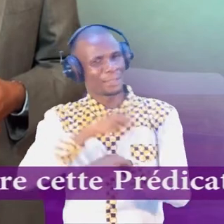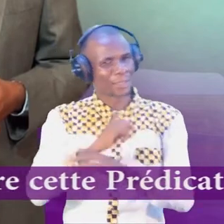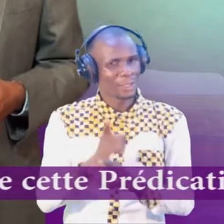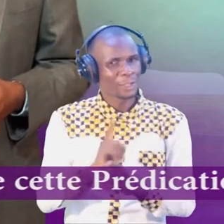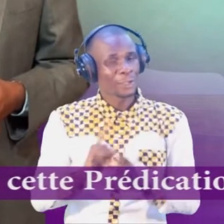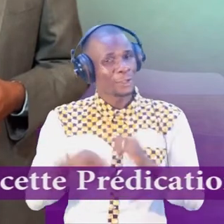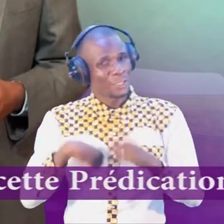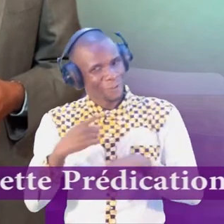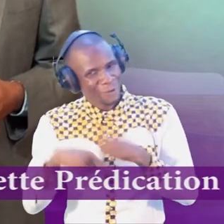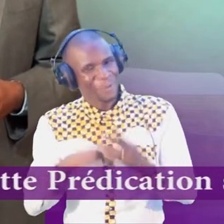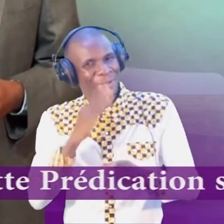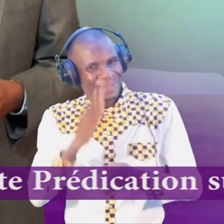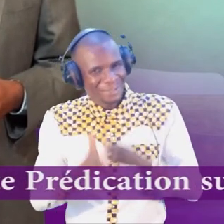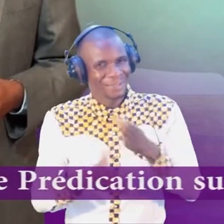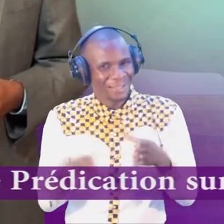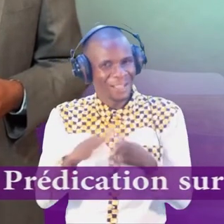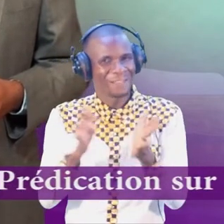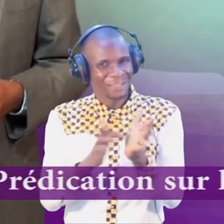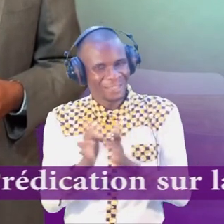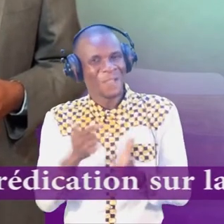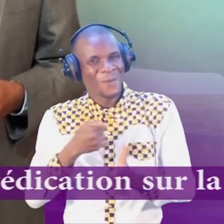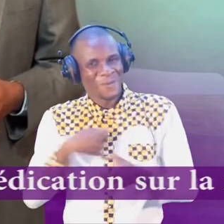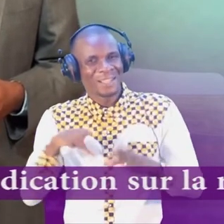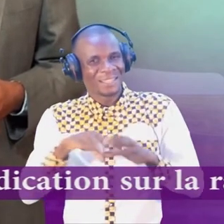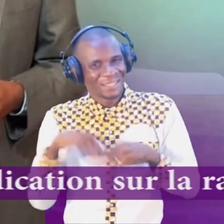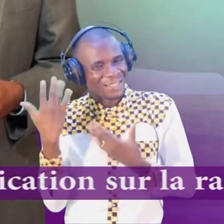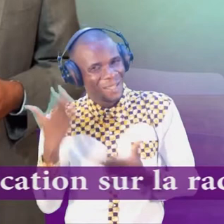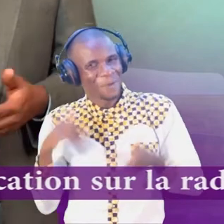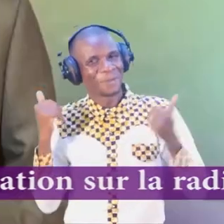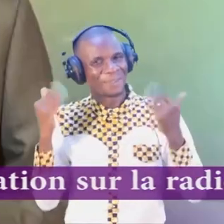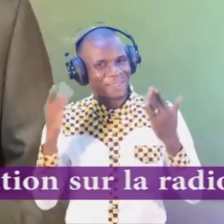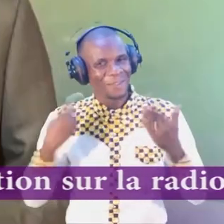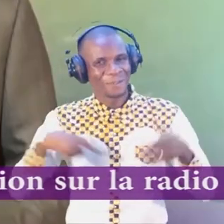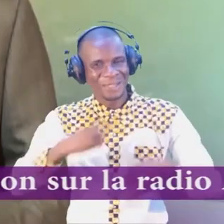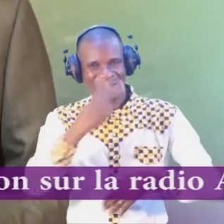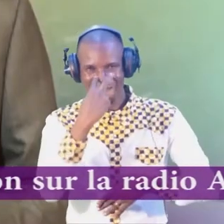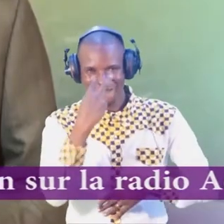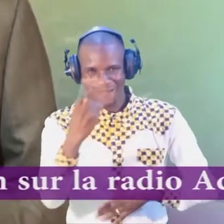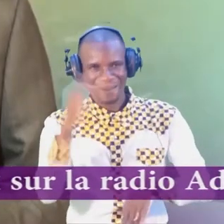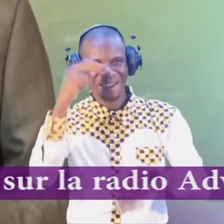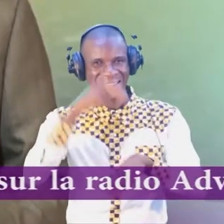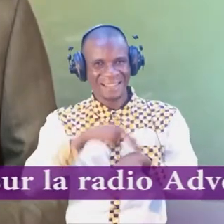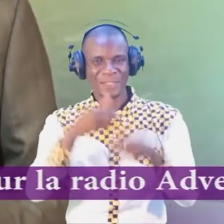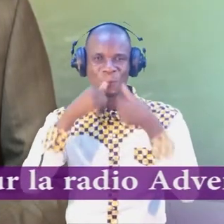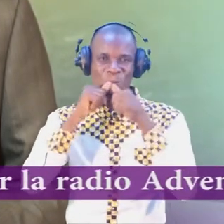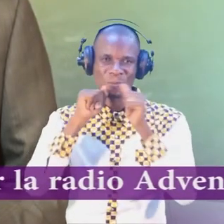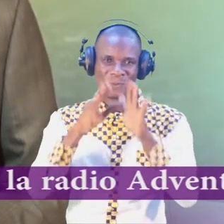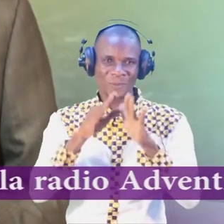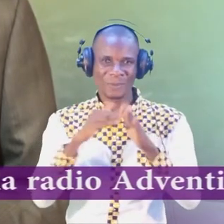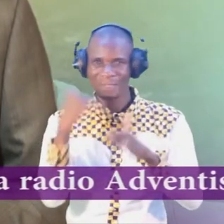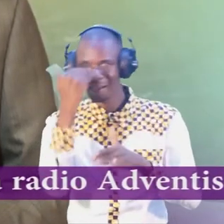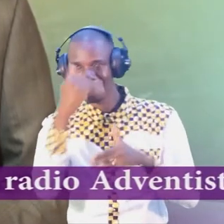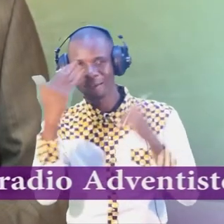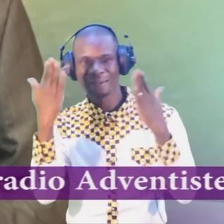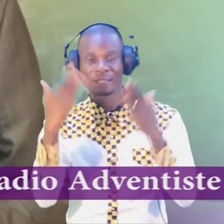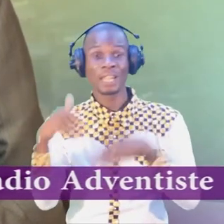ili roho wako mtakatifu afanye kazi ndani mwetu, ili tutii imani katika jina la